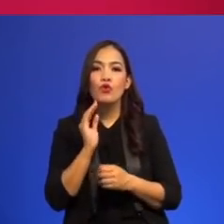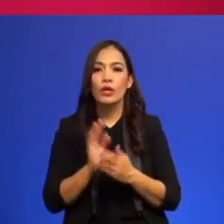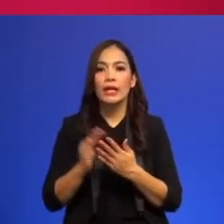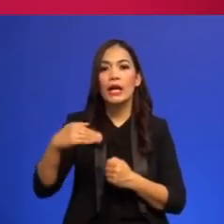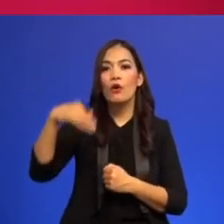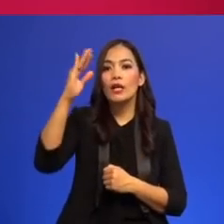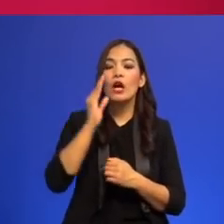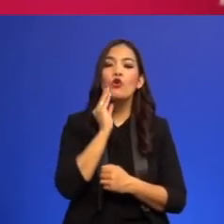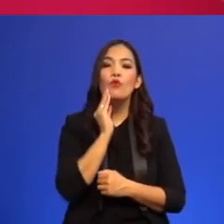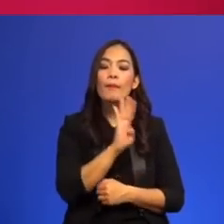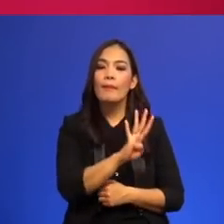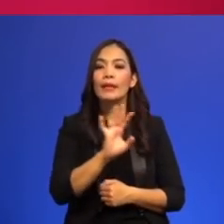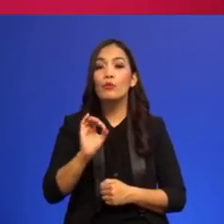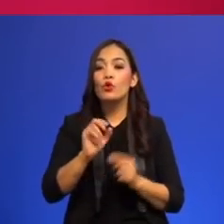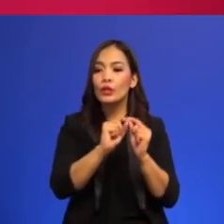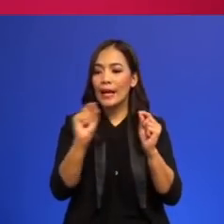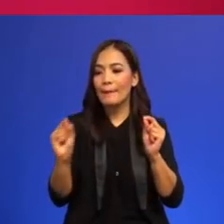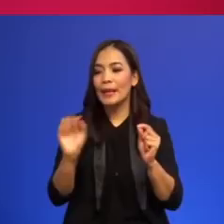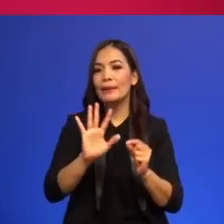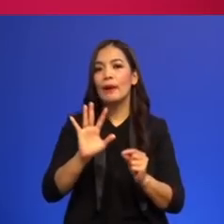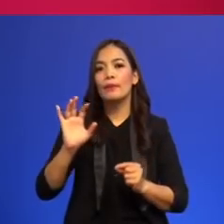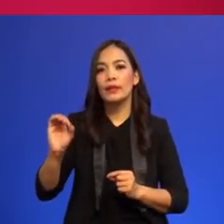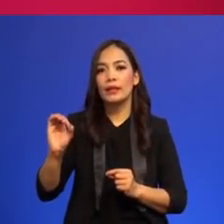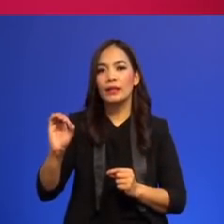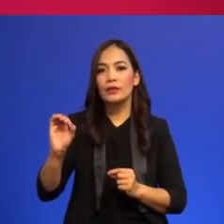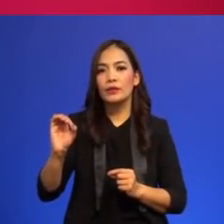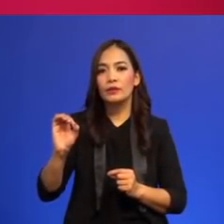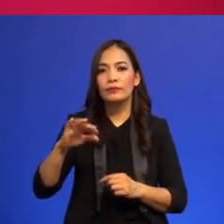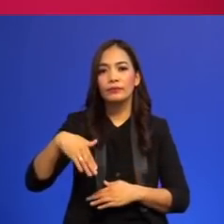berusia 40 sampai 50